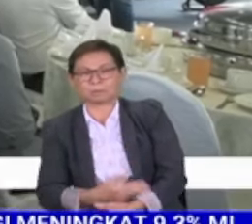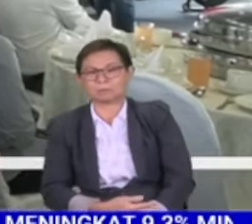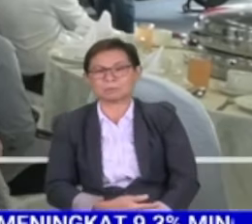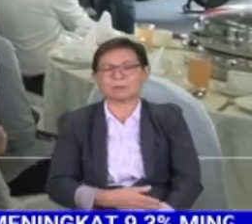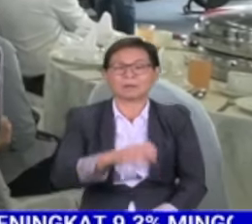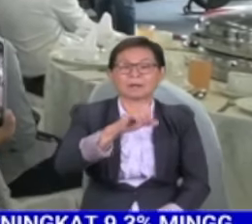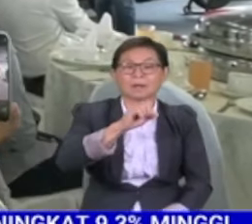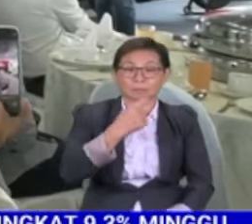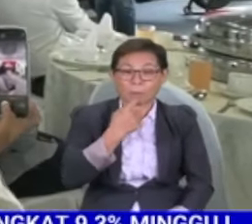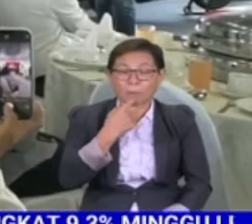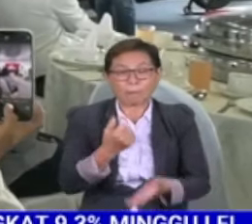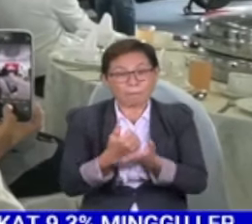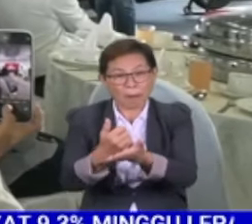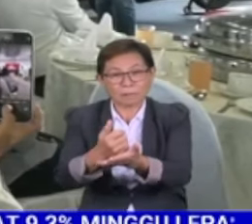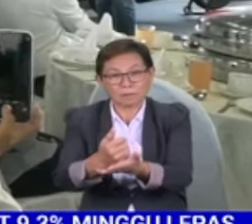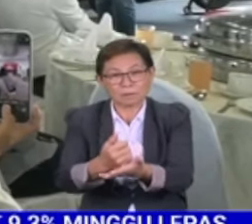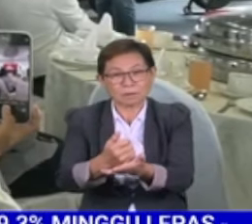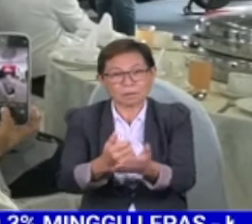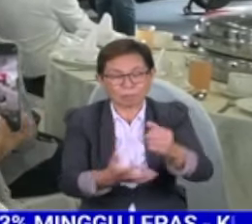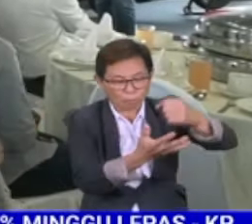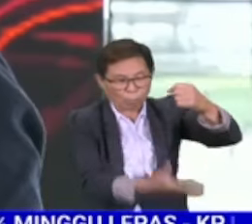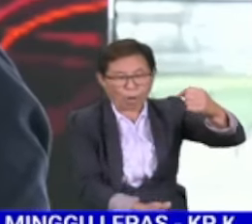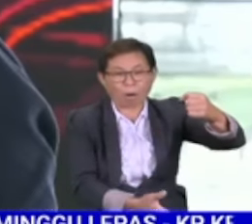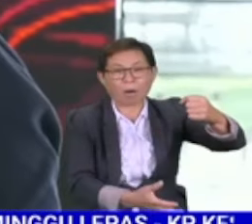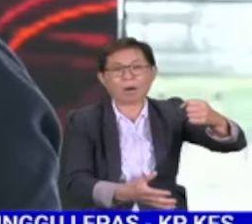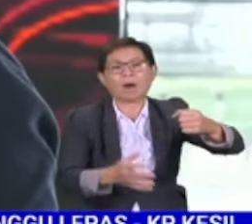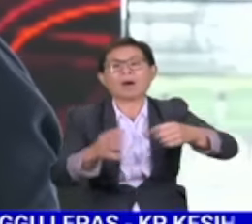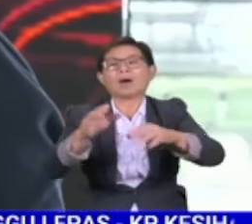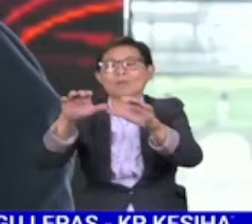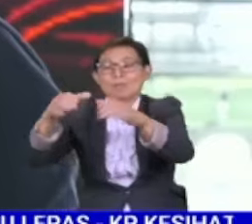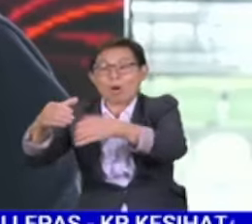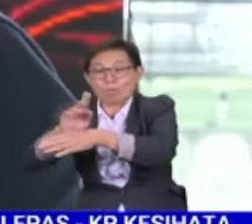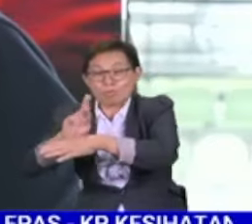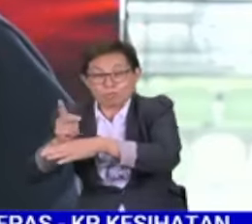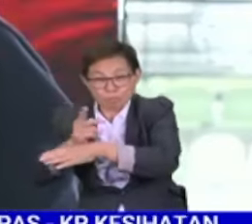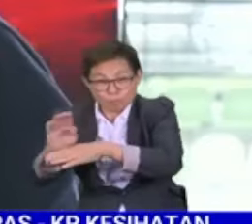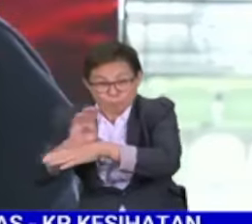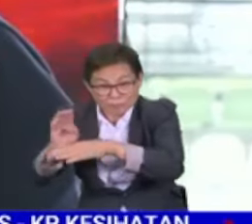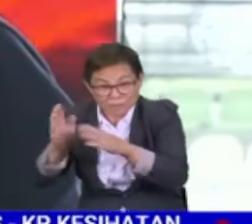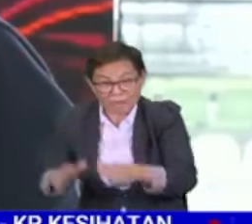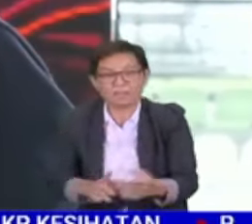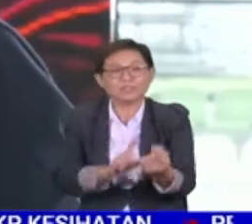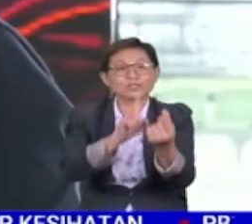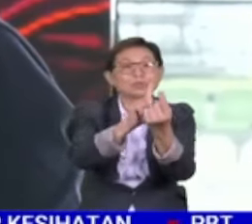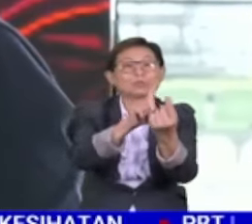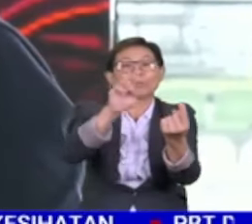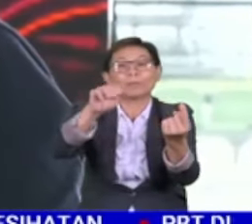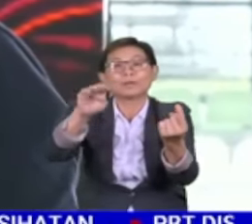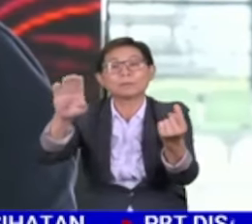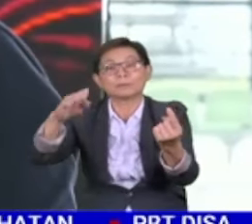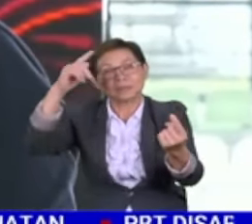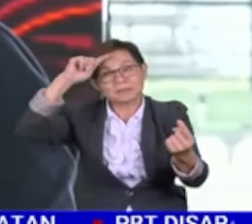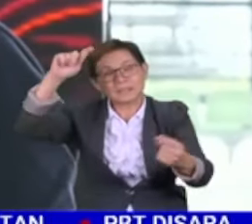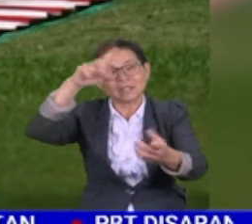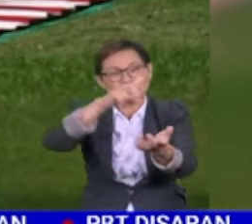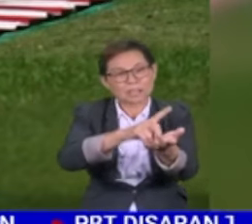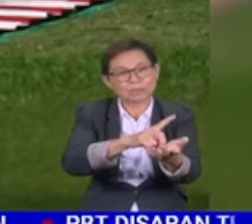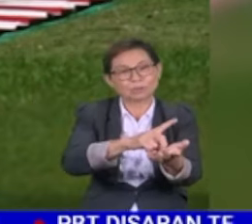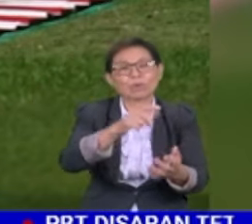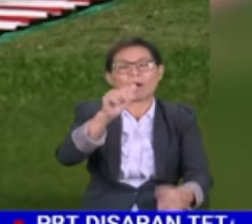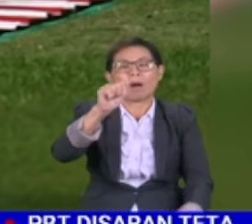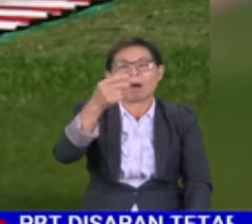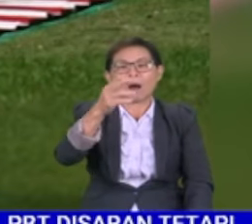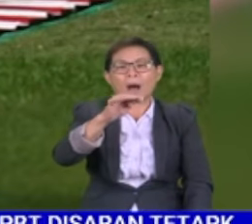Tambah Syafriman, pihaknya turut membantu mencari dana menerusi badan-badan korporat dan terbaru telah berjumpa dengan Menteri Besar Terengganu Dato' Sri Dr. Ahmad